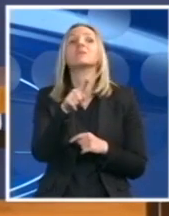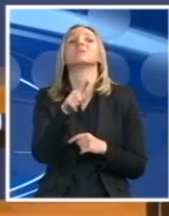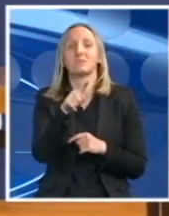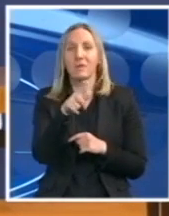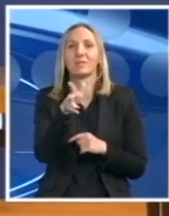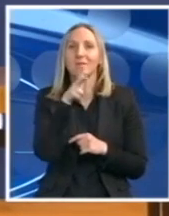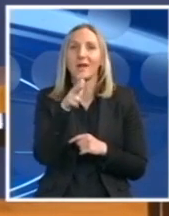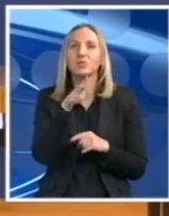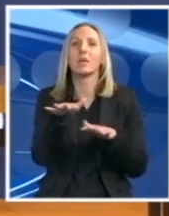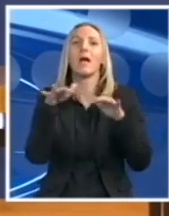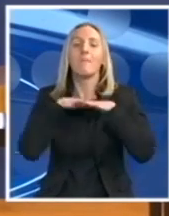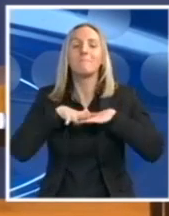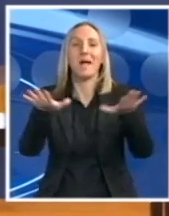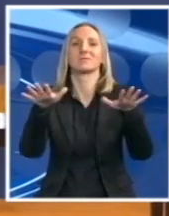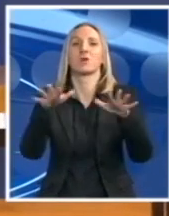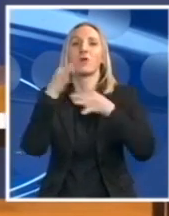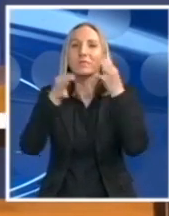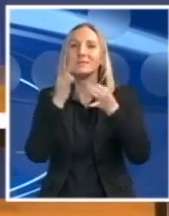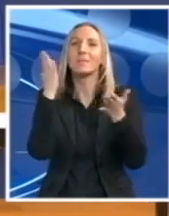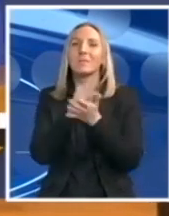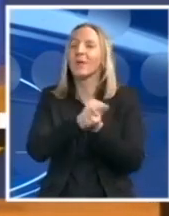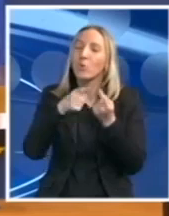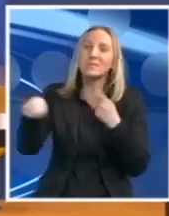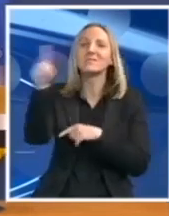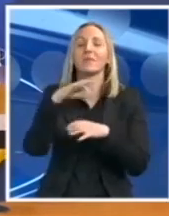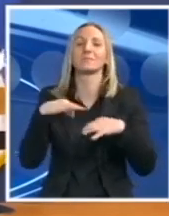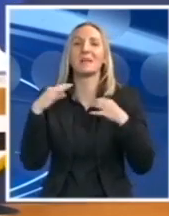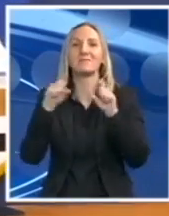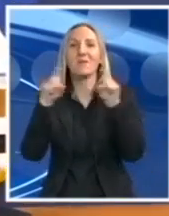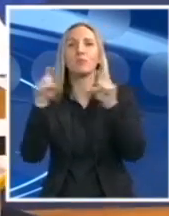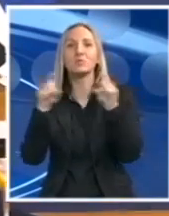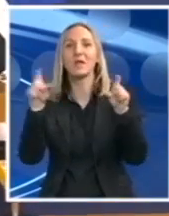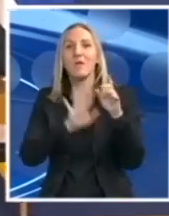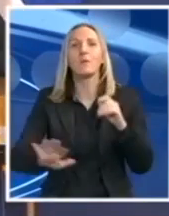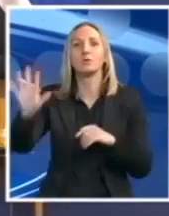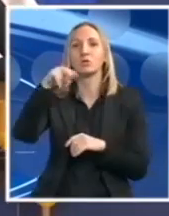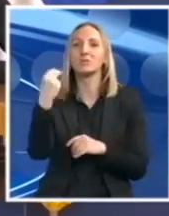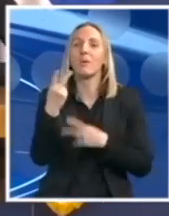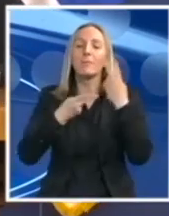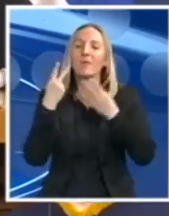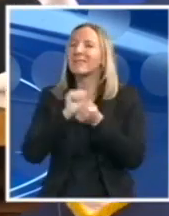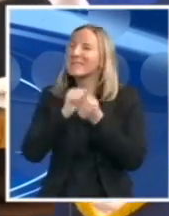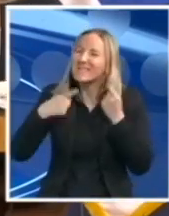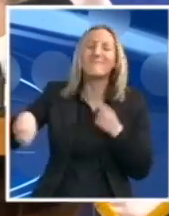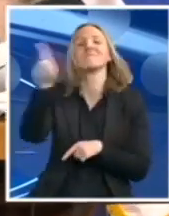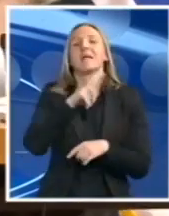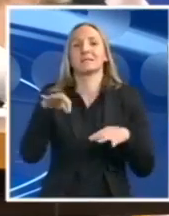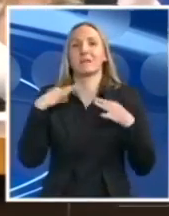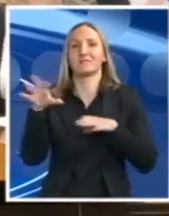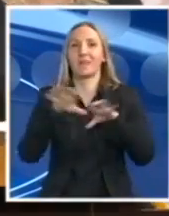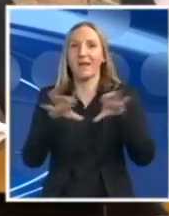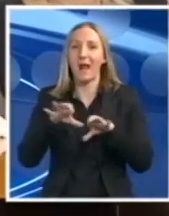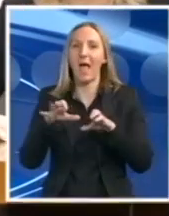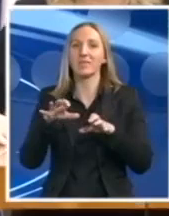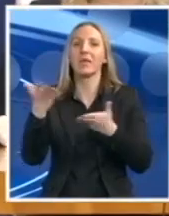masovno testiranje sprovede u svim zdravstvenim ustanovama širom Srbije? Da li je to moguće, dakle, proveriti sve zdravstvene radnike, pacijente, dobiti realnu sliku o